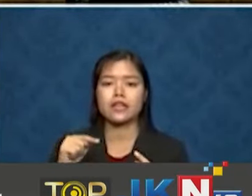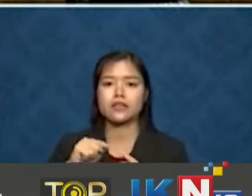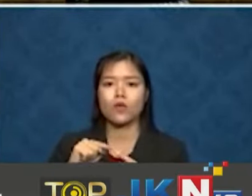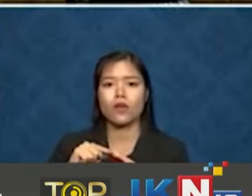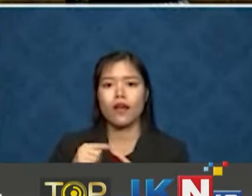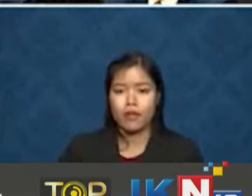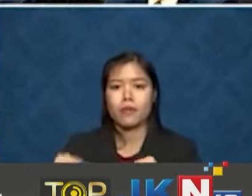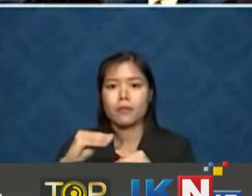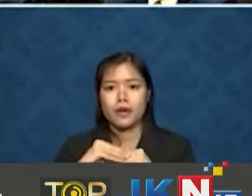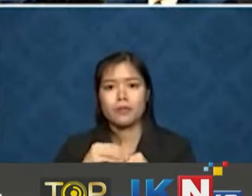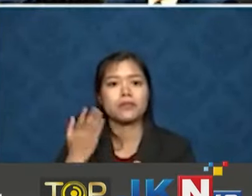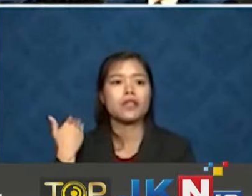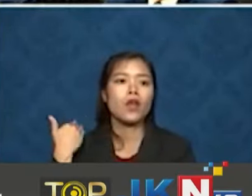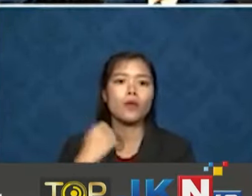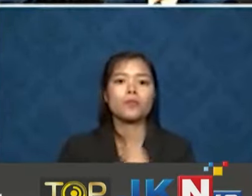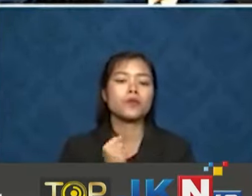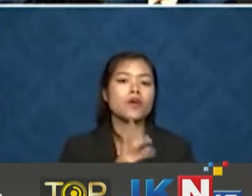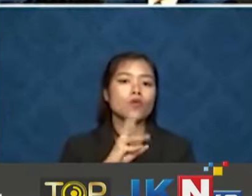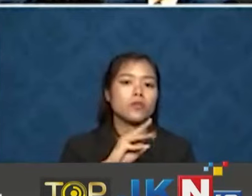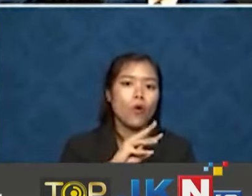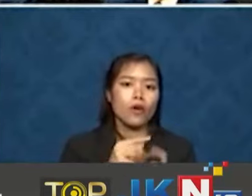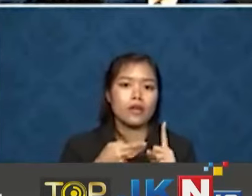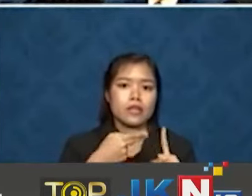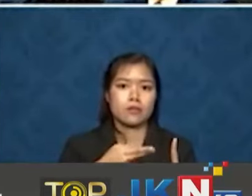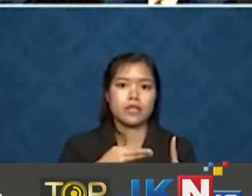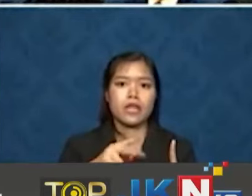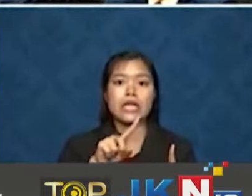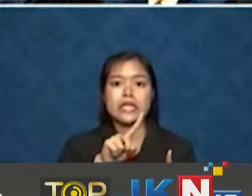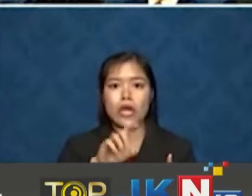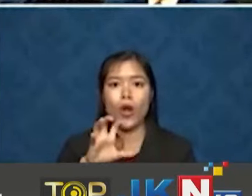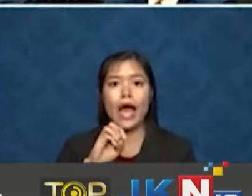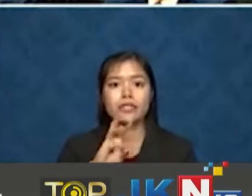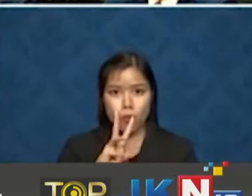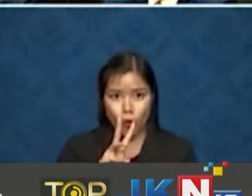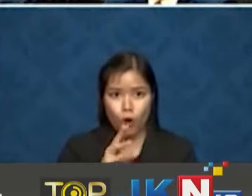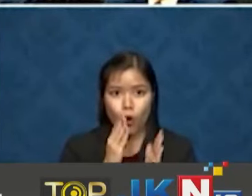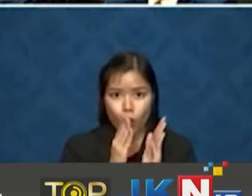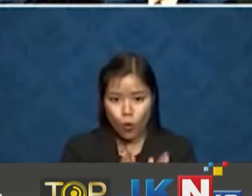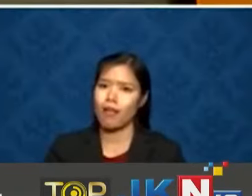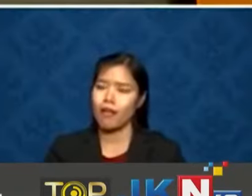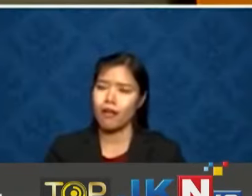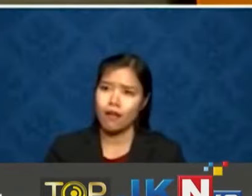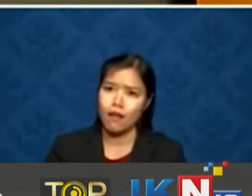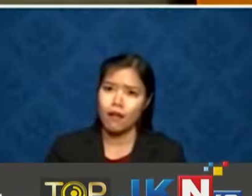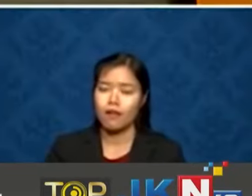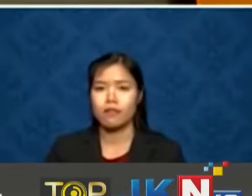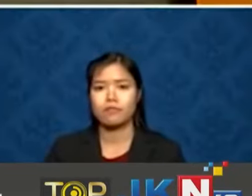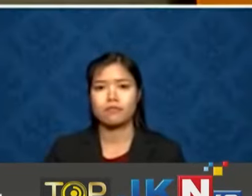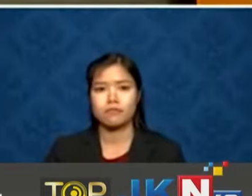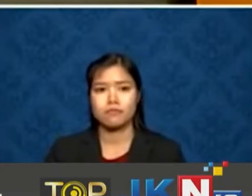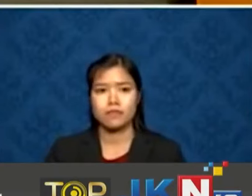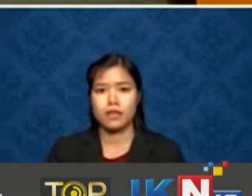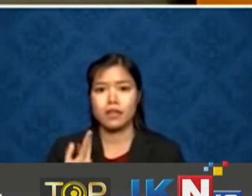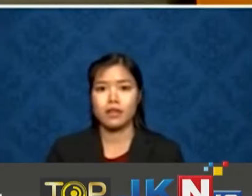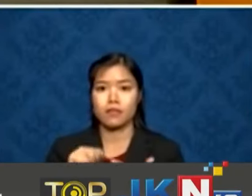การนะครับจัดระเบียบกองทัพหรือว่าการลดกำลังคนเนี่ยนะครับคุณสุทินอธิบายได้ชัดเจนมากถึงมากที่สุดบอกในพลเนี่ย